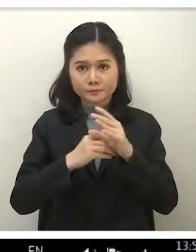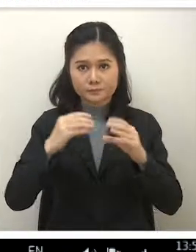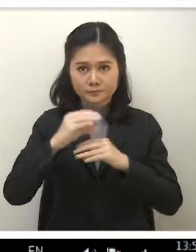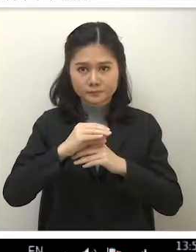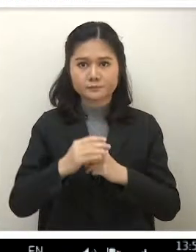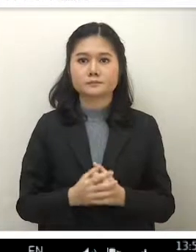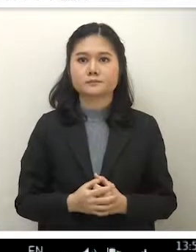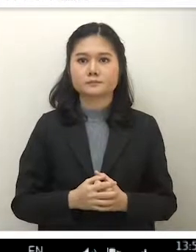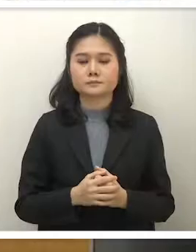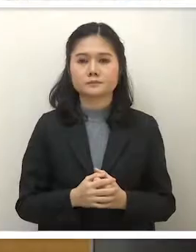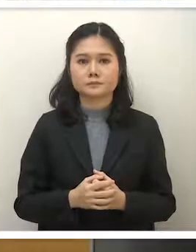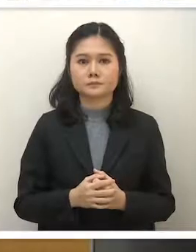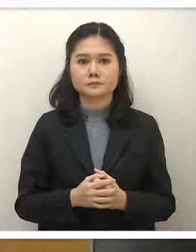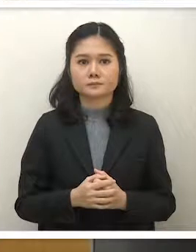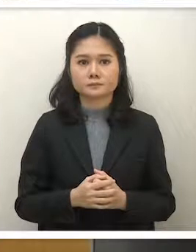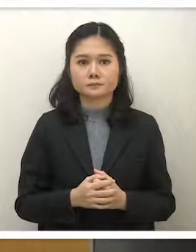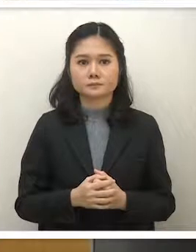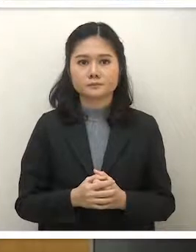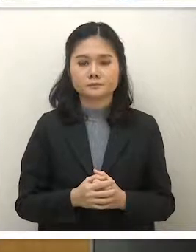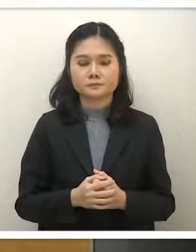นะครับ